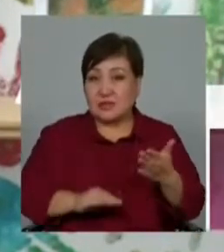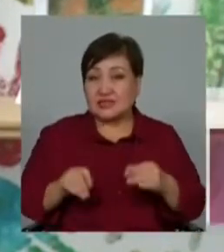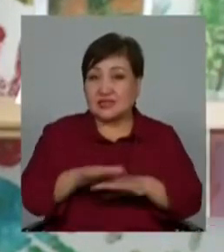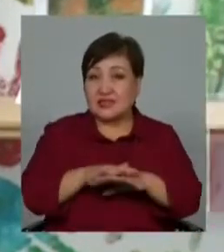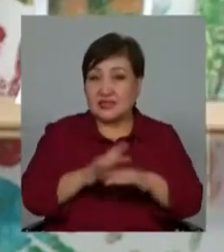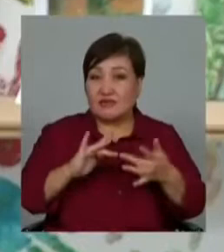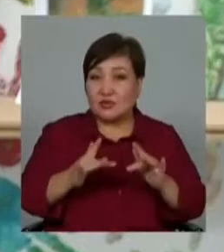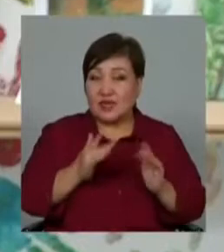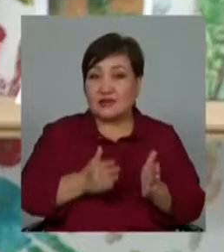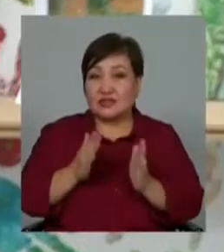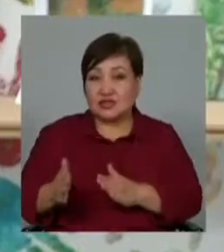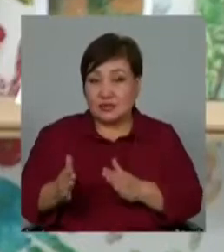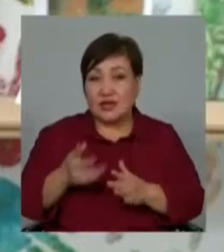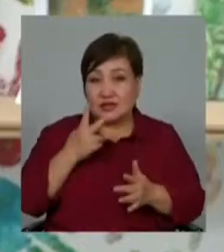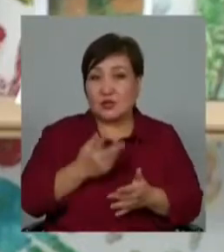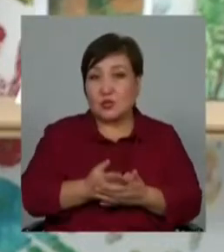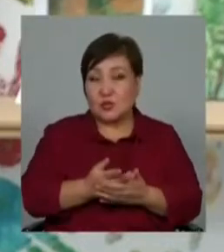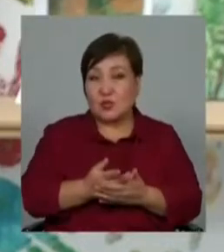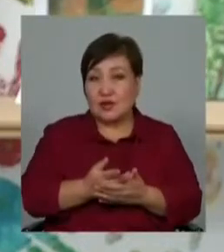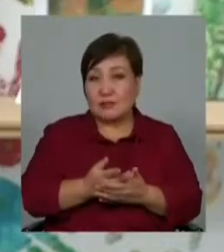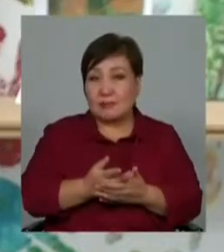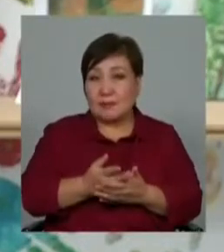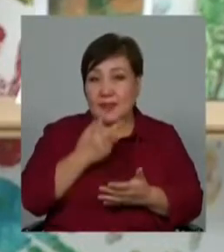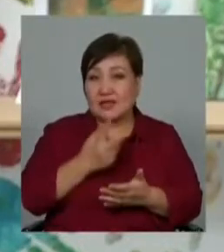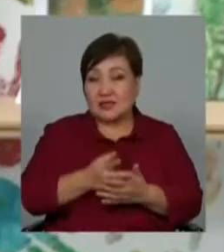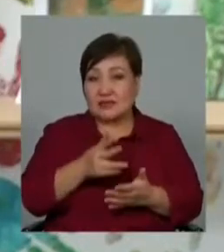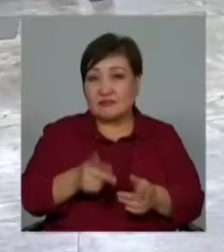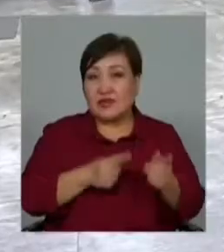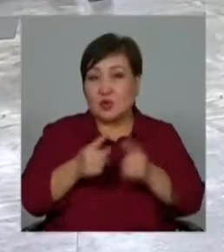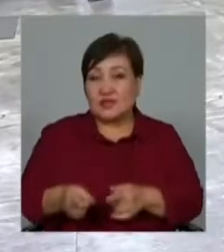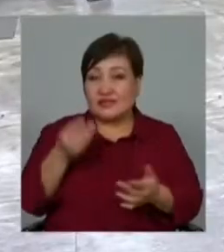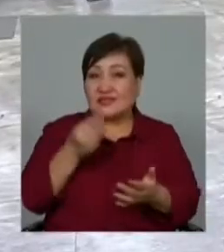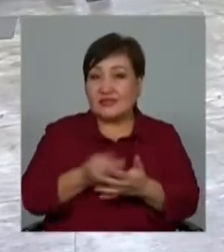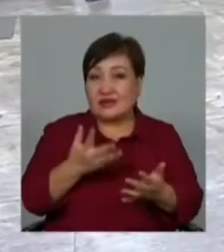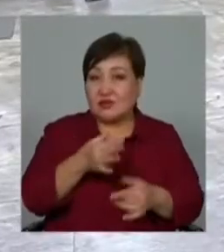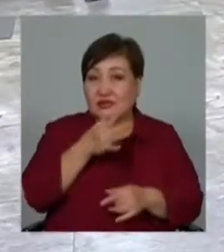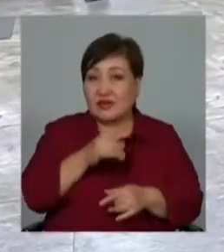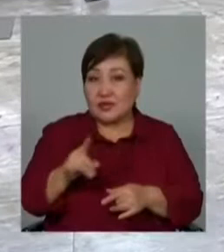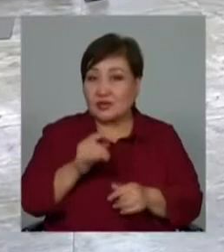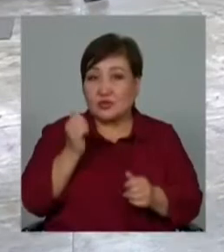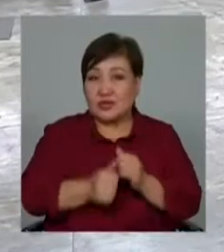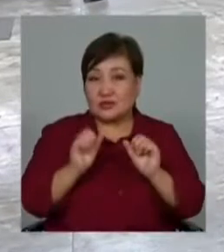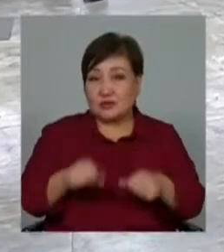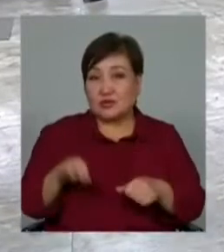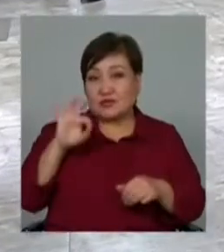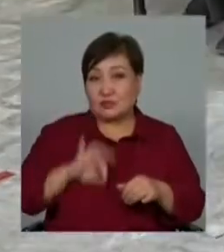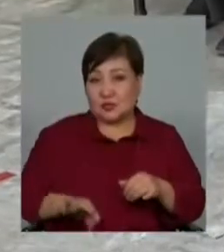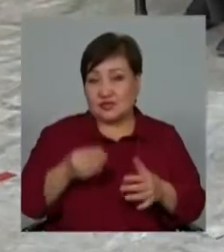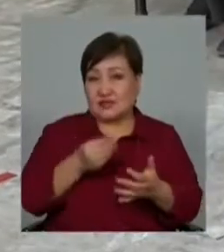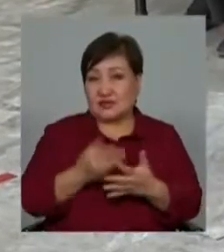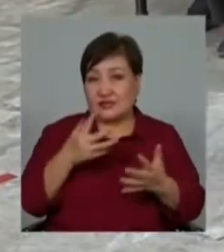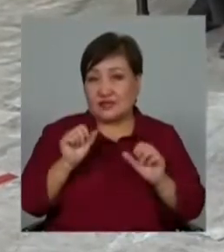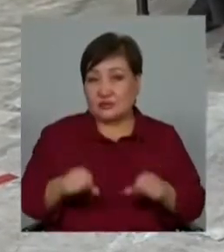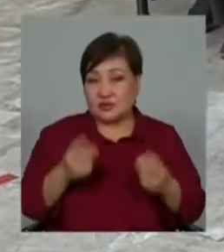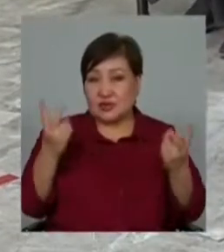оно, наверное, отражает переход цифровое время. Однако не каждый может воспользоваться преимуществом цифровых возможностей.